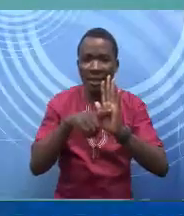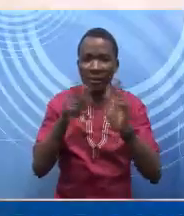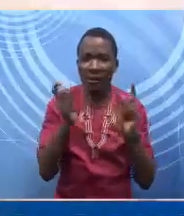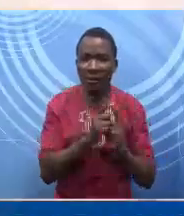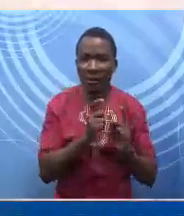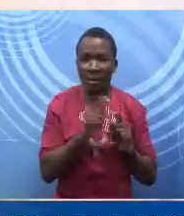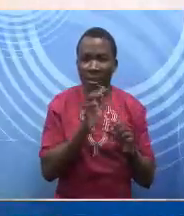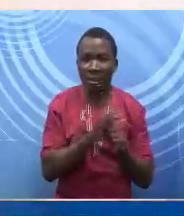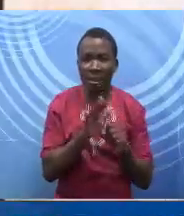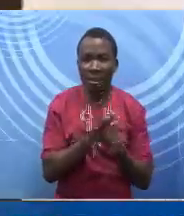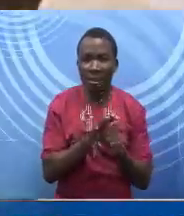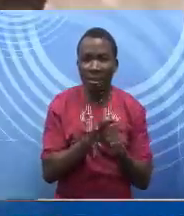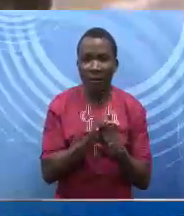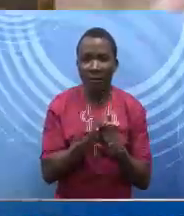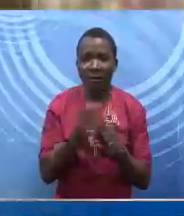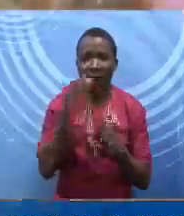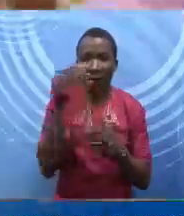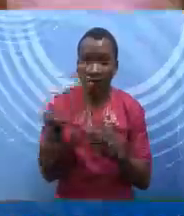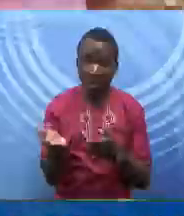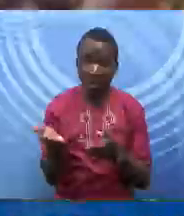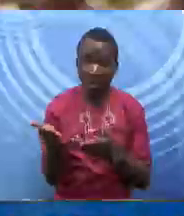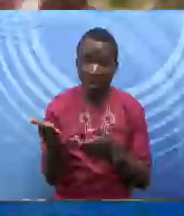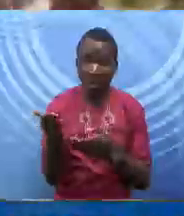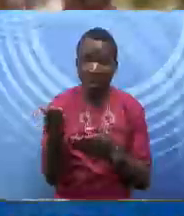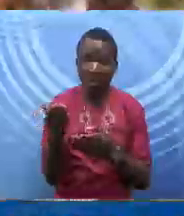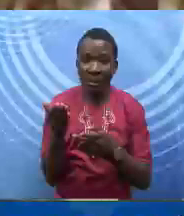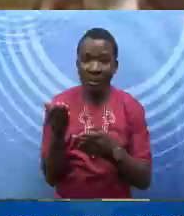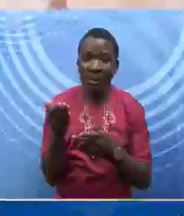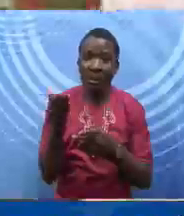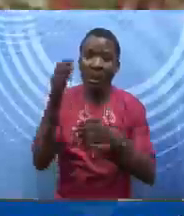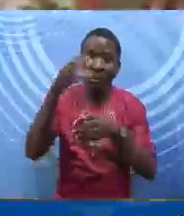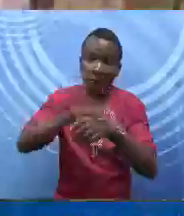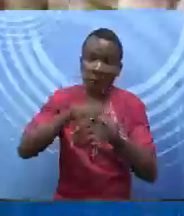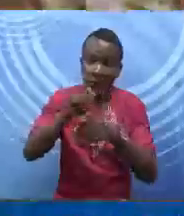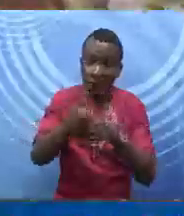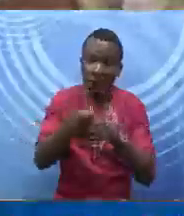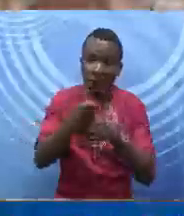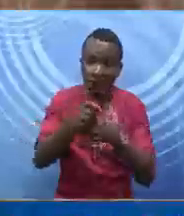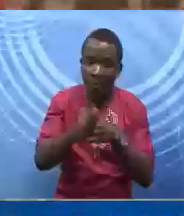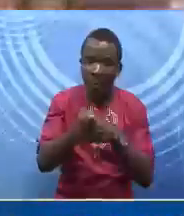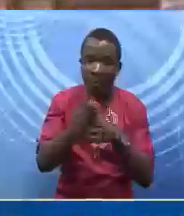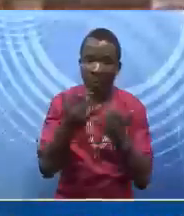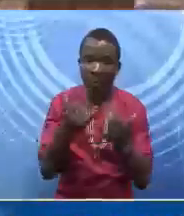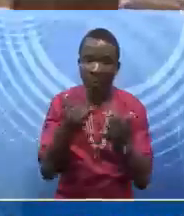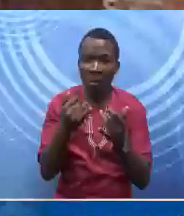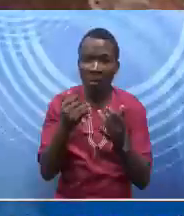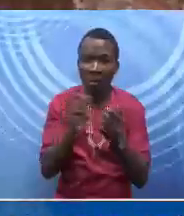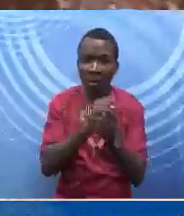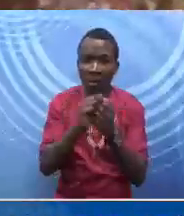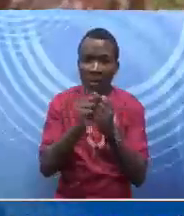Bibabaje cyane, wagira ugatwara imfunguzo turiho turamena inzu